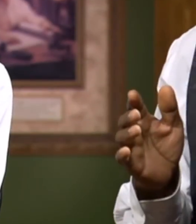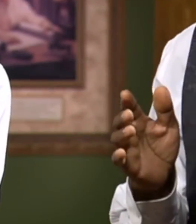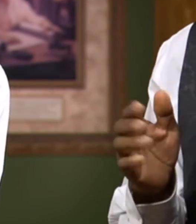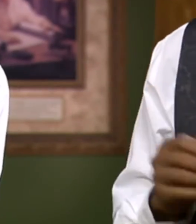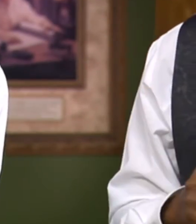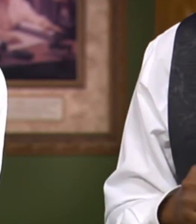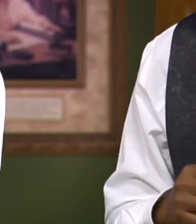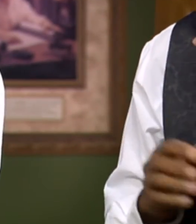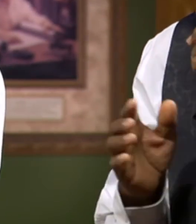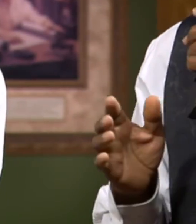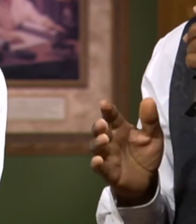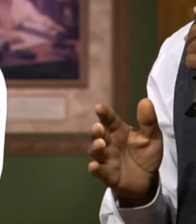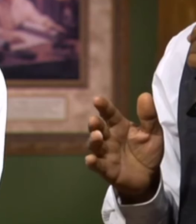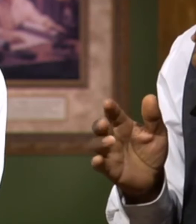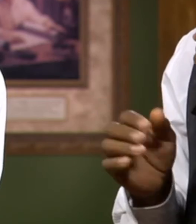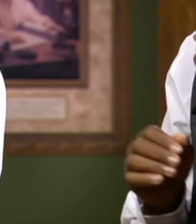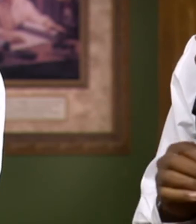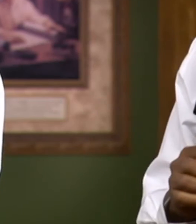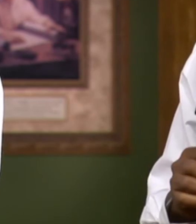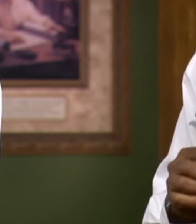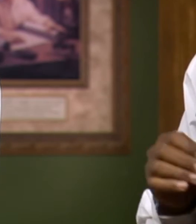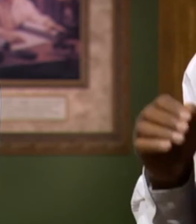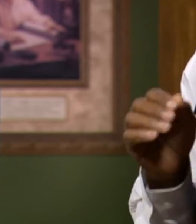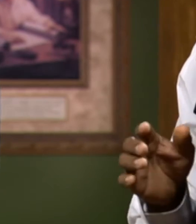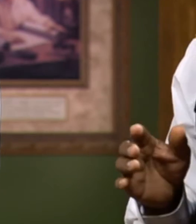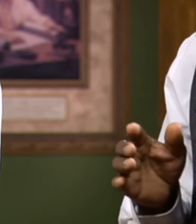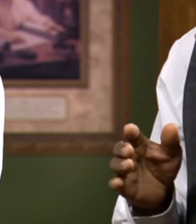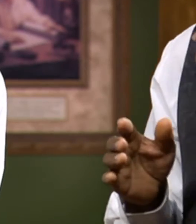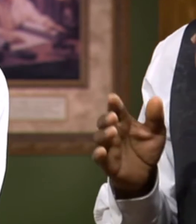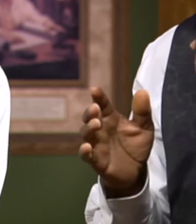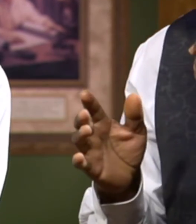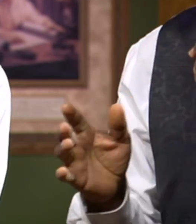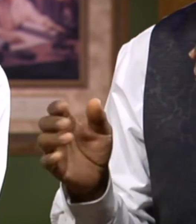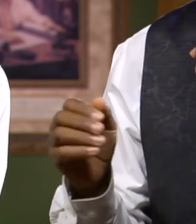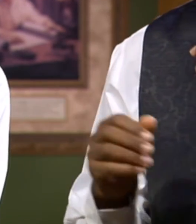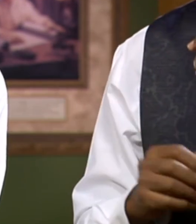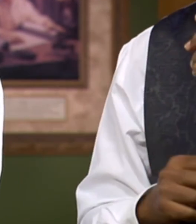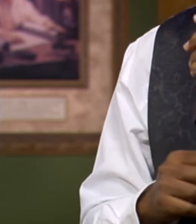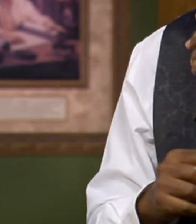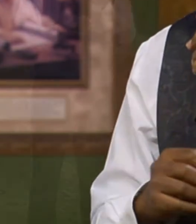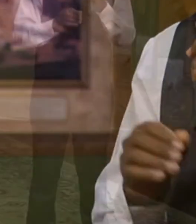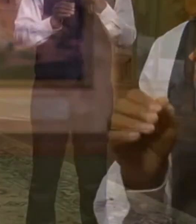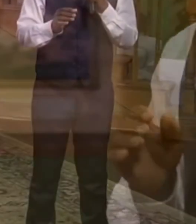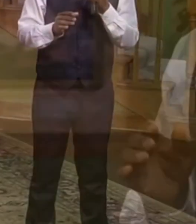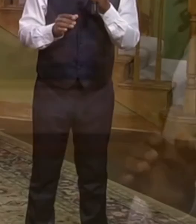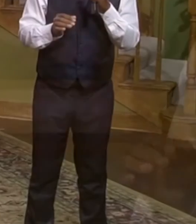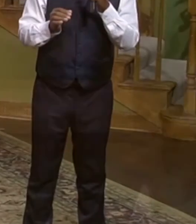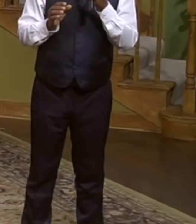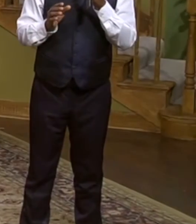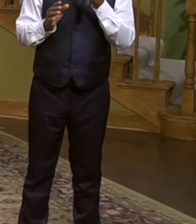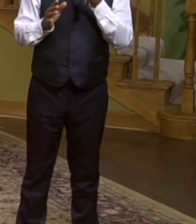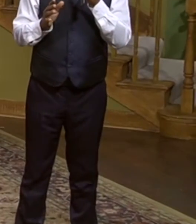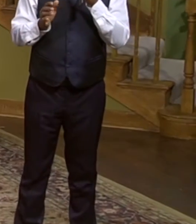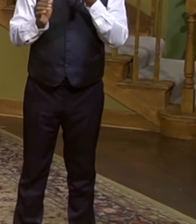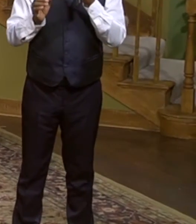moi, pour que par Jésus je sois justifié. Par le nom du Sauveur, que par